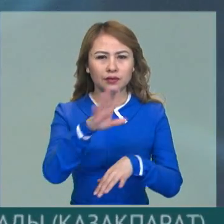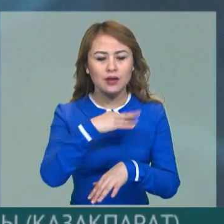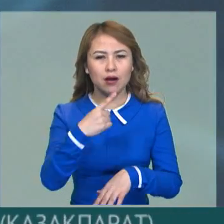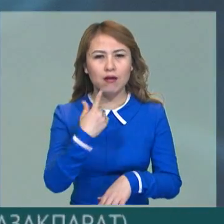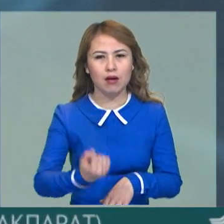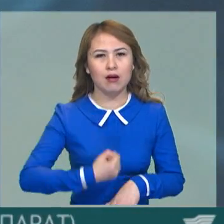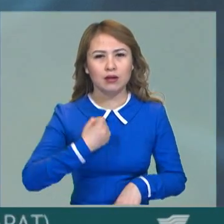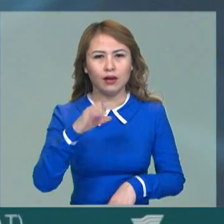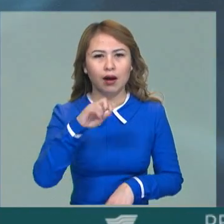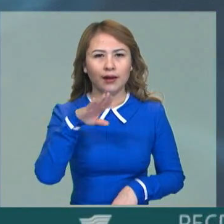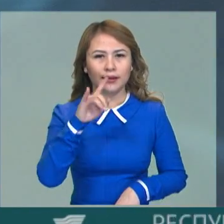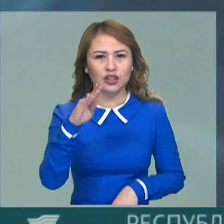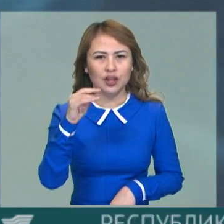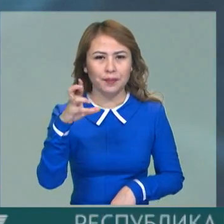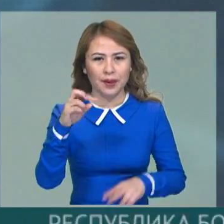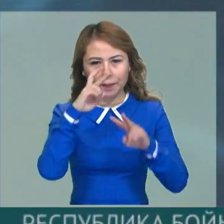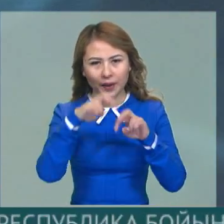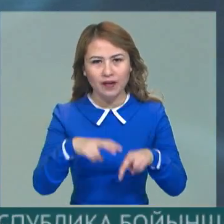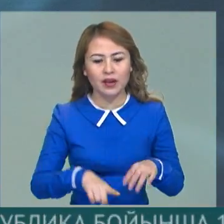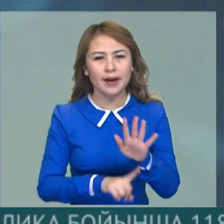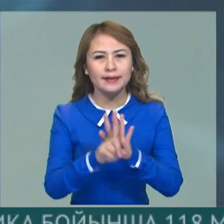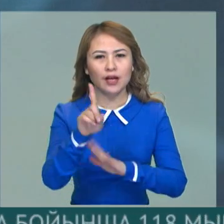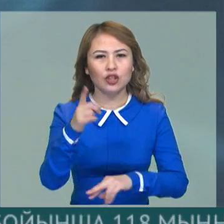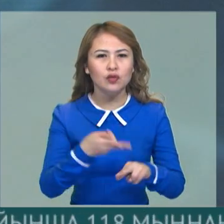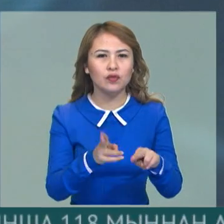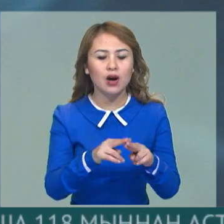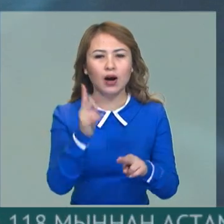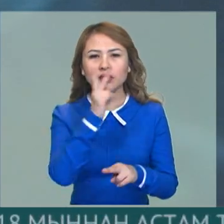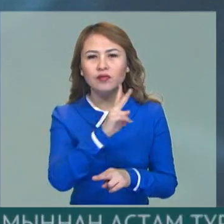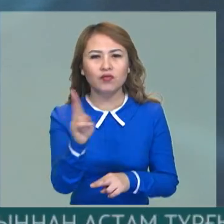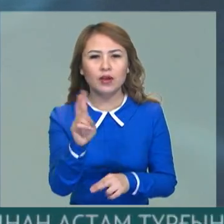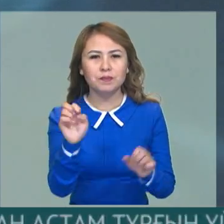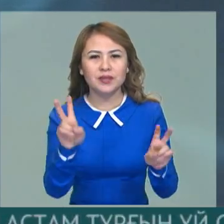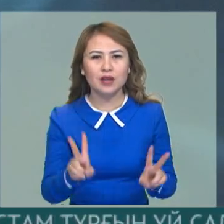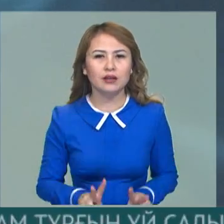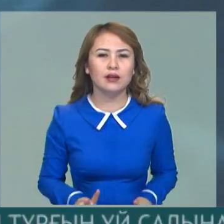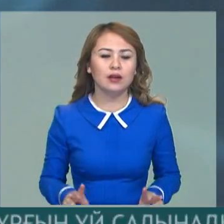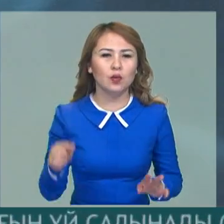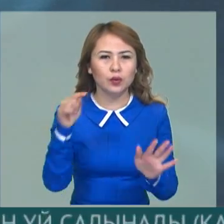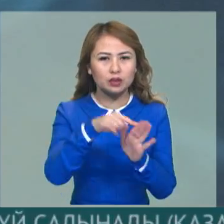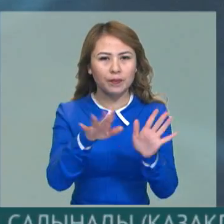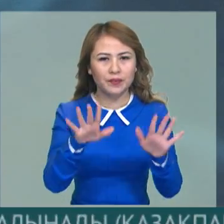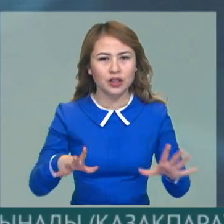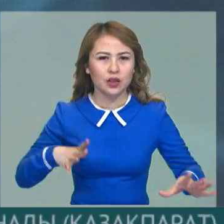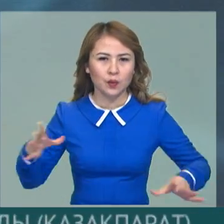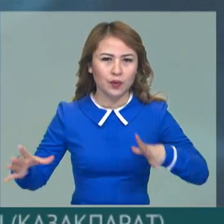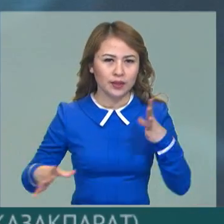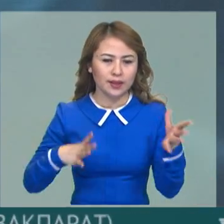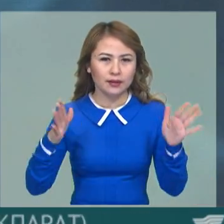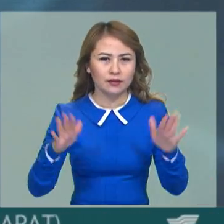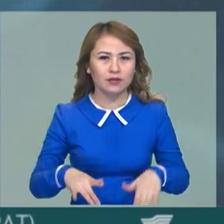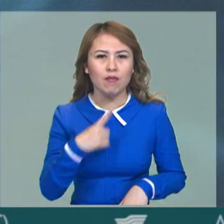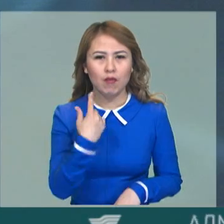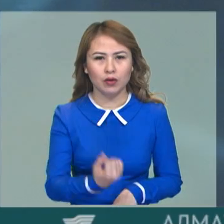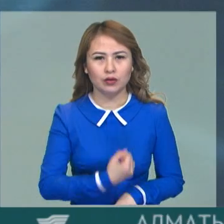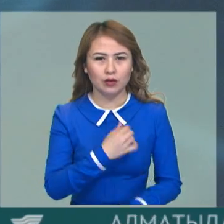күштерінде алтын жебе кешенді тексеру басталды. Ол аталған ведомствоға қарайтын арнайы жасақтардың арасында өтіп жатыр. Жаттығуға